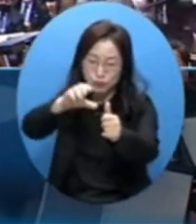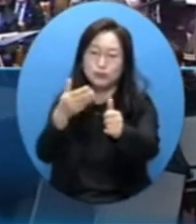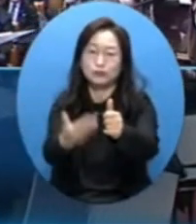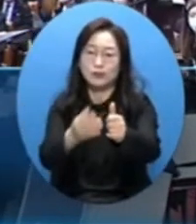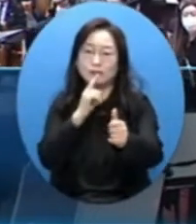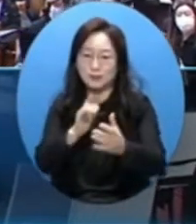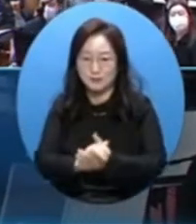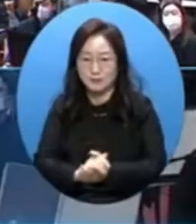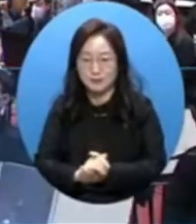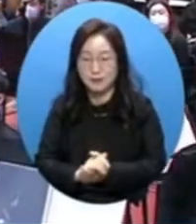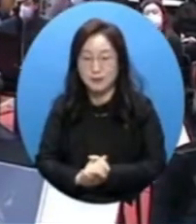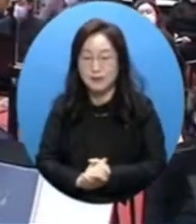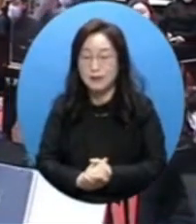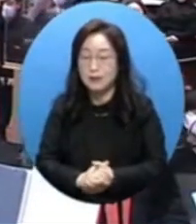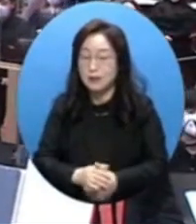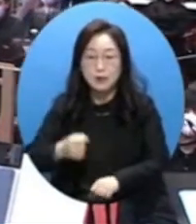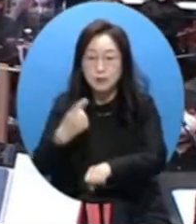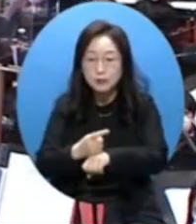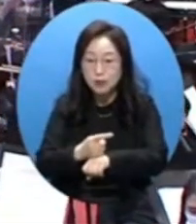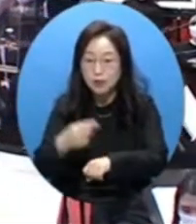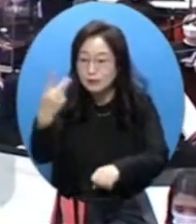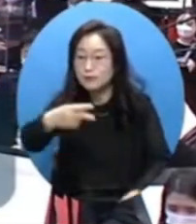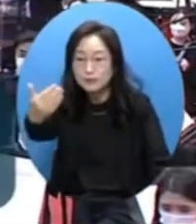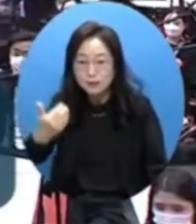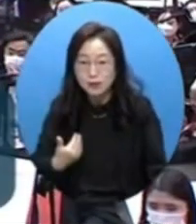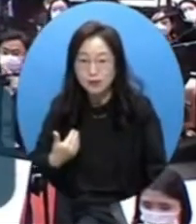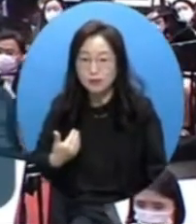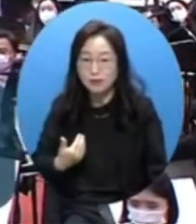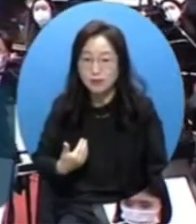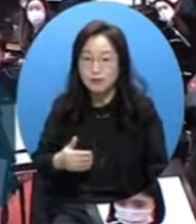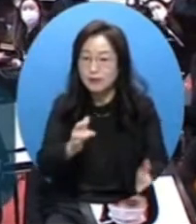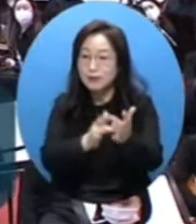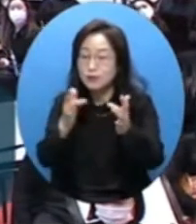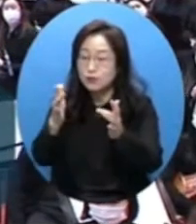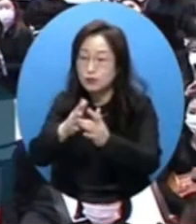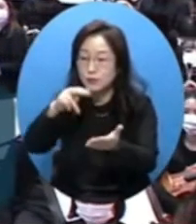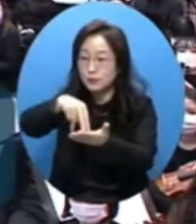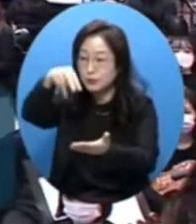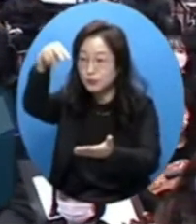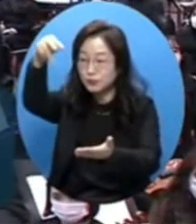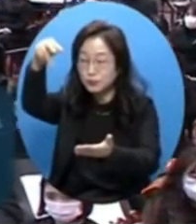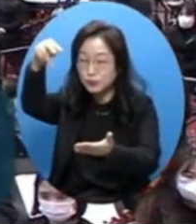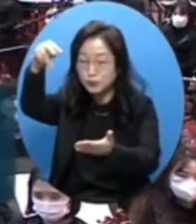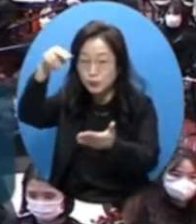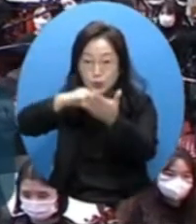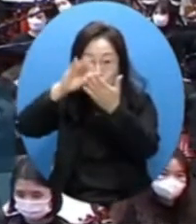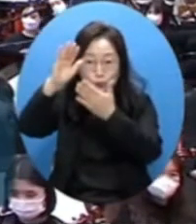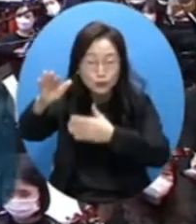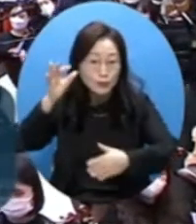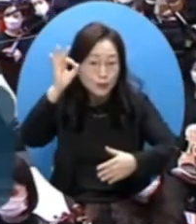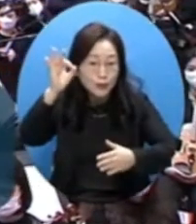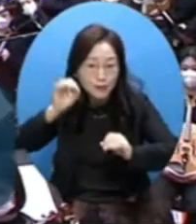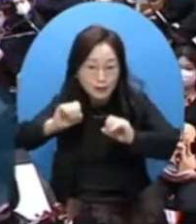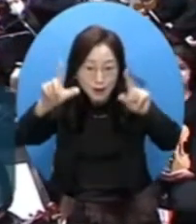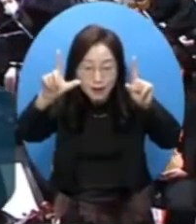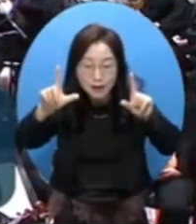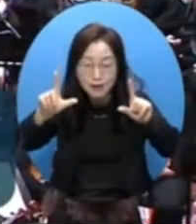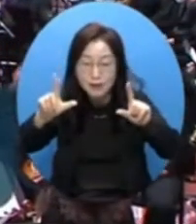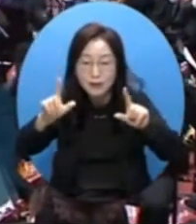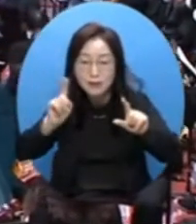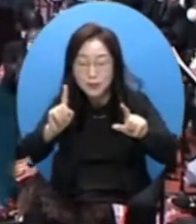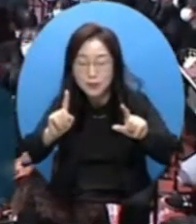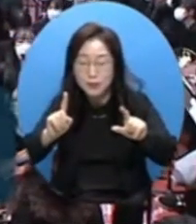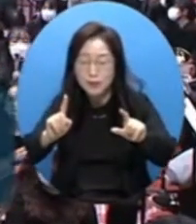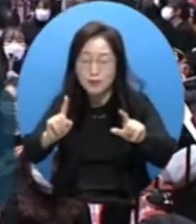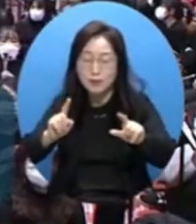말씀합니다. 이른비 성령은 2000년 전에 예수님께서 승천하신 후 열흘째 오순절 날 저들에게 임했습니다. 놀라운